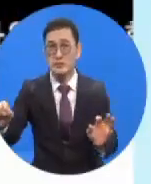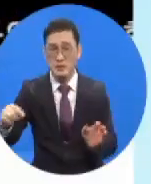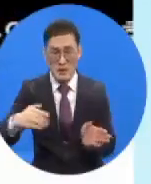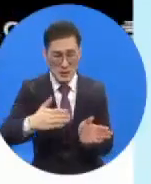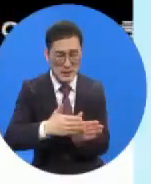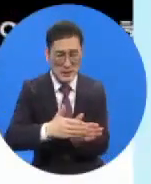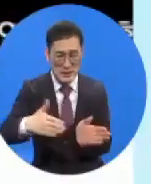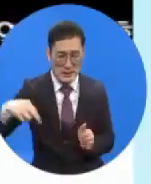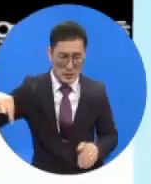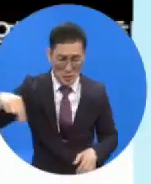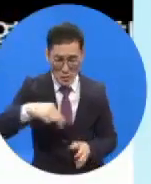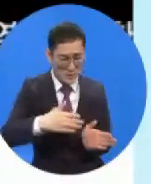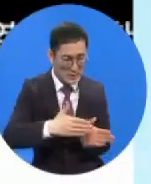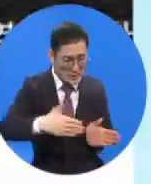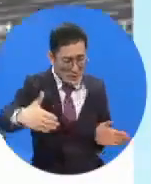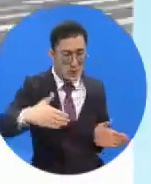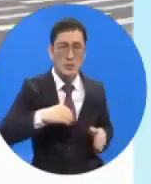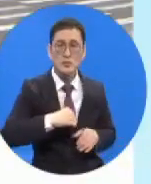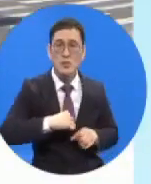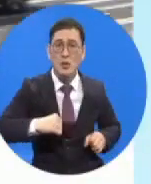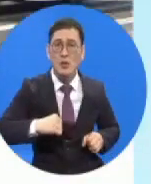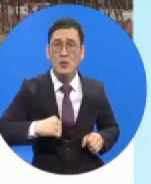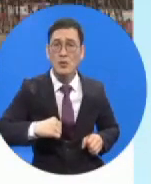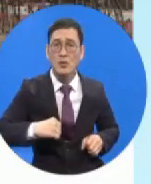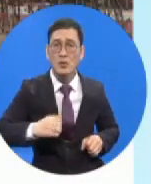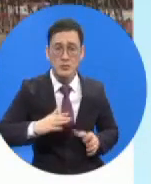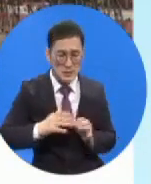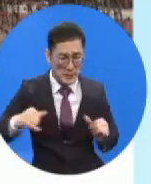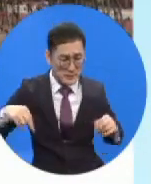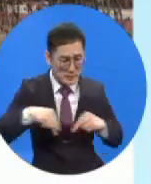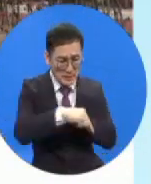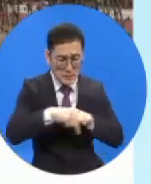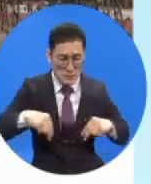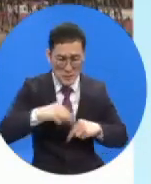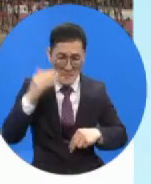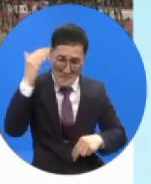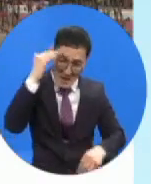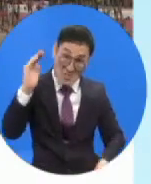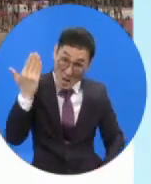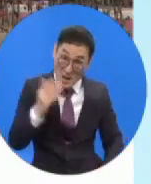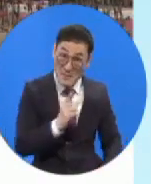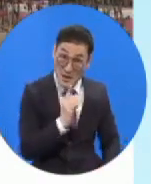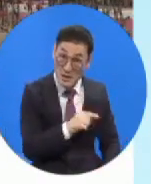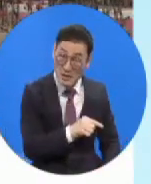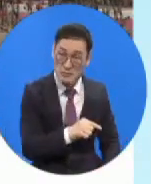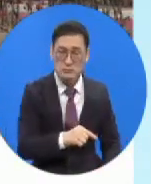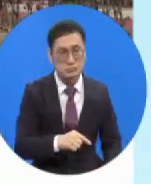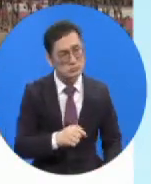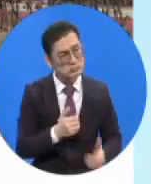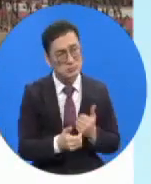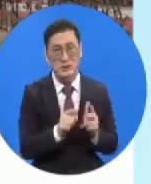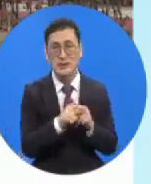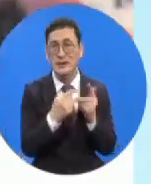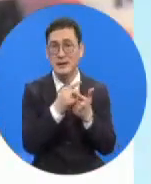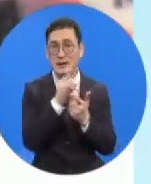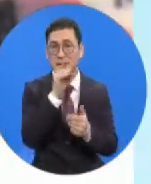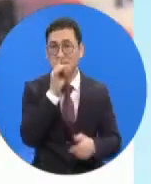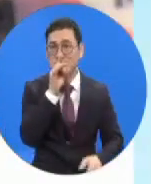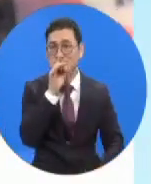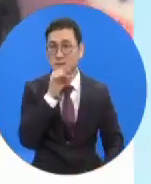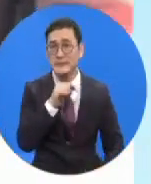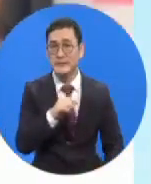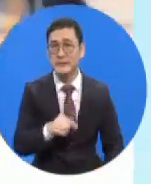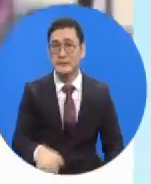일반적으로 보행이 장애가 된다 그렇게 보여지지는 않습니다. 그리고 저 화환을 검찰 화한 보낸 게 그 원조가